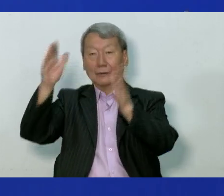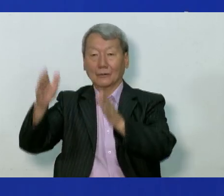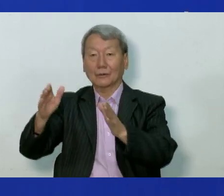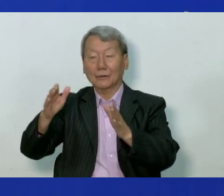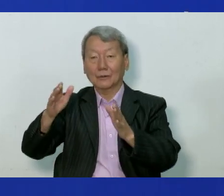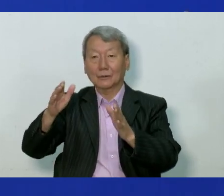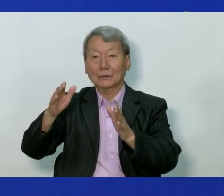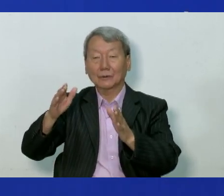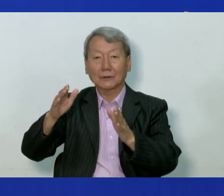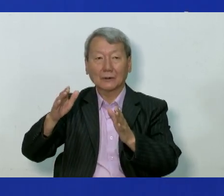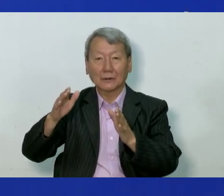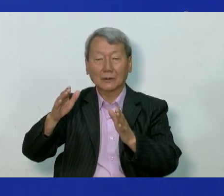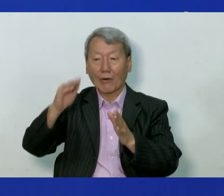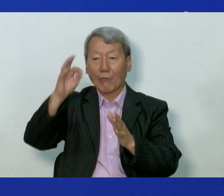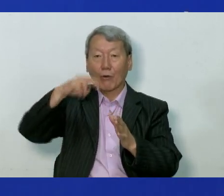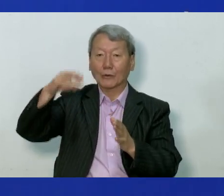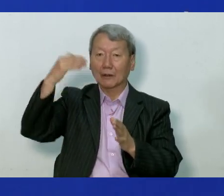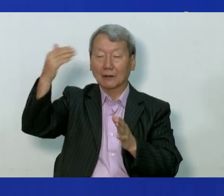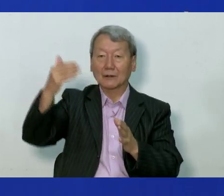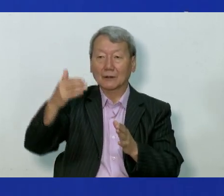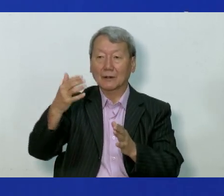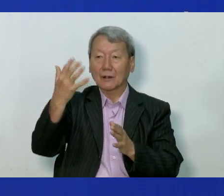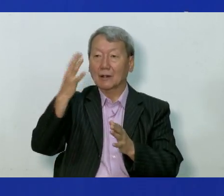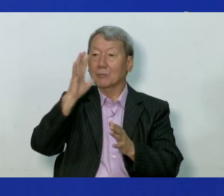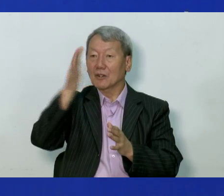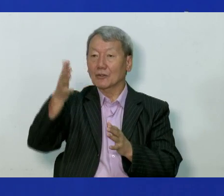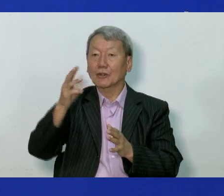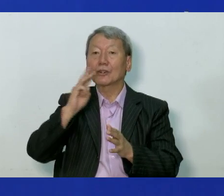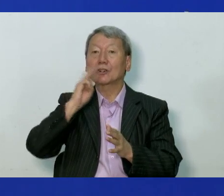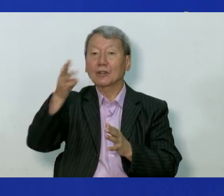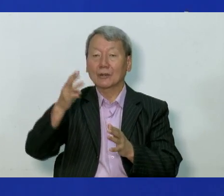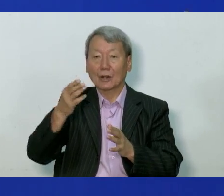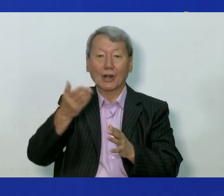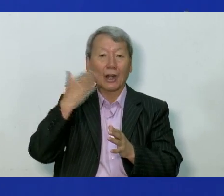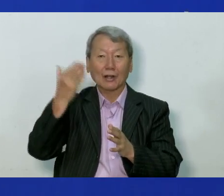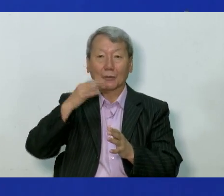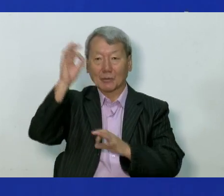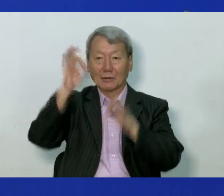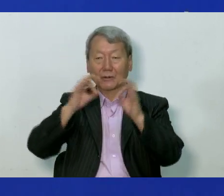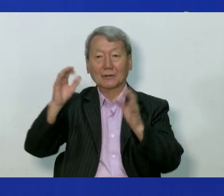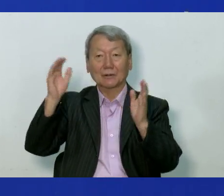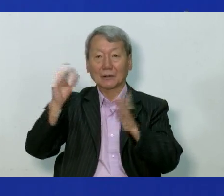каржылоо куралы деген фондтон 5 жылга 3 жылдык жеңилдетилген мөөнөтү